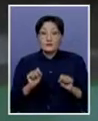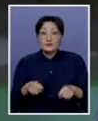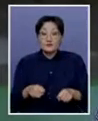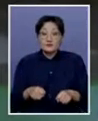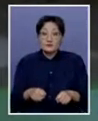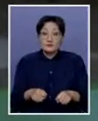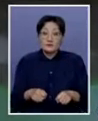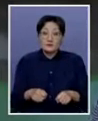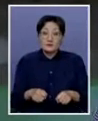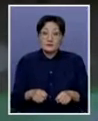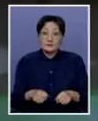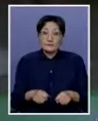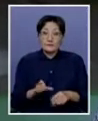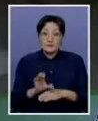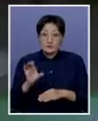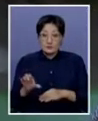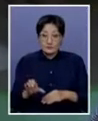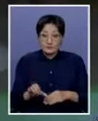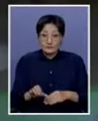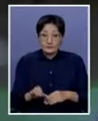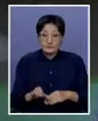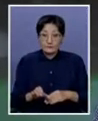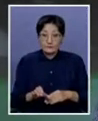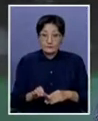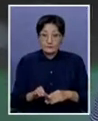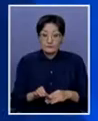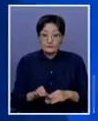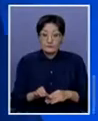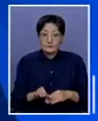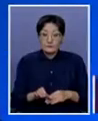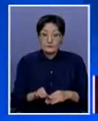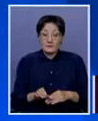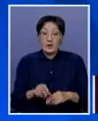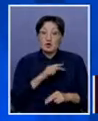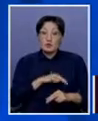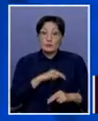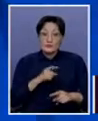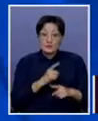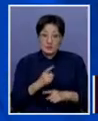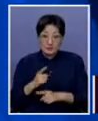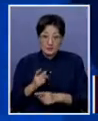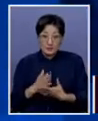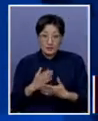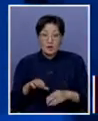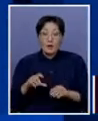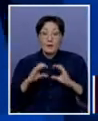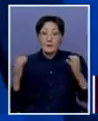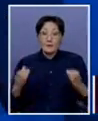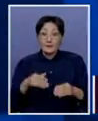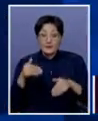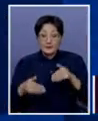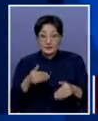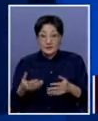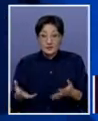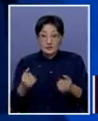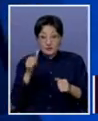юристам сейчас на согласование отправлю, они мои юристы посмотрят это, если им скажут писать, я попрошу. Жұмыс істеуіне тыйым салынса да бассейн келушілерді